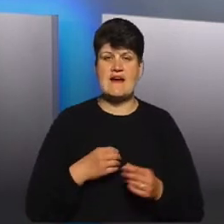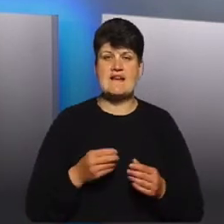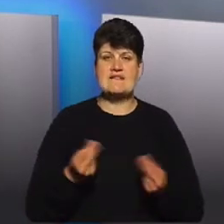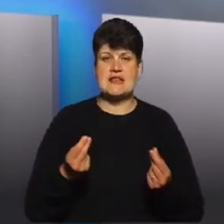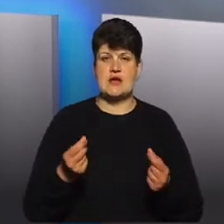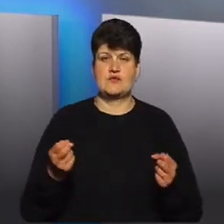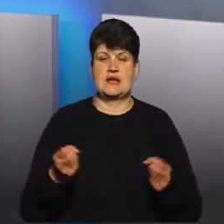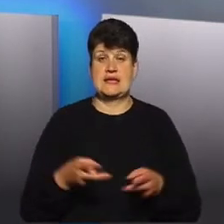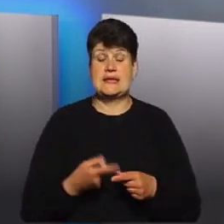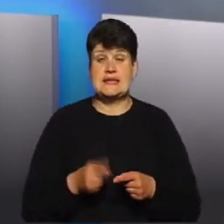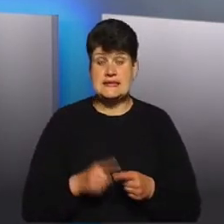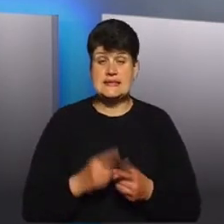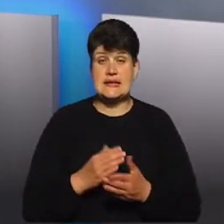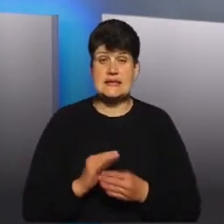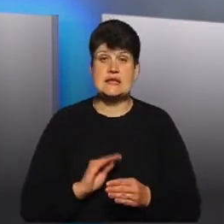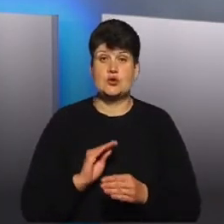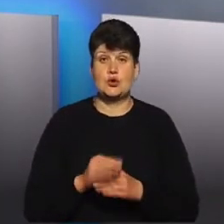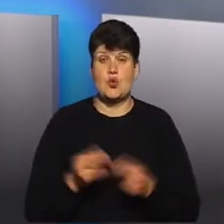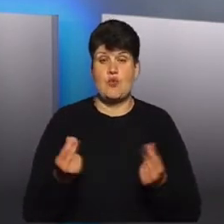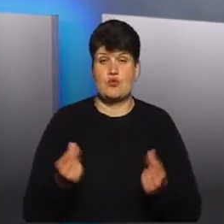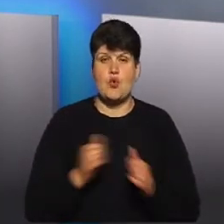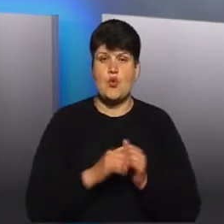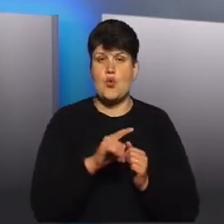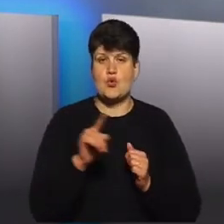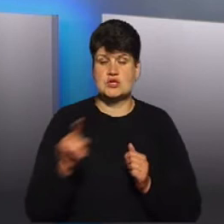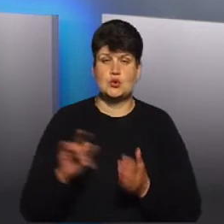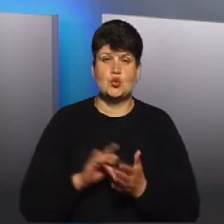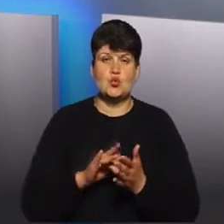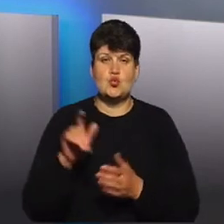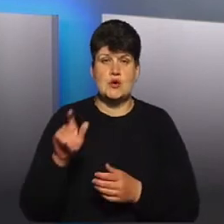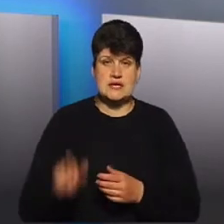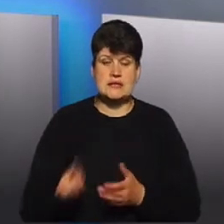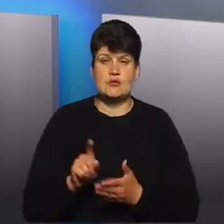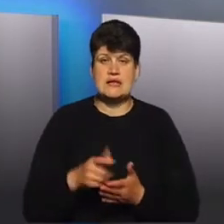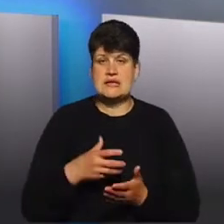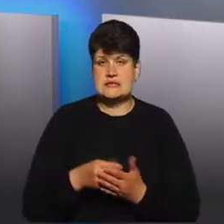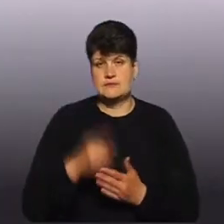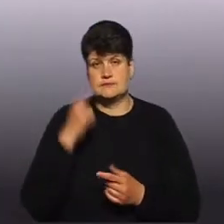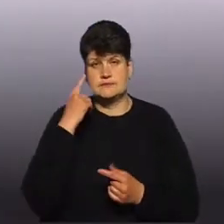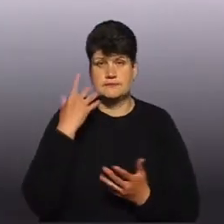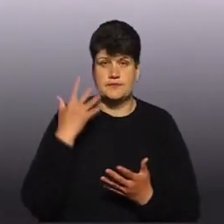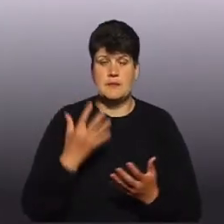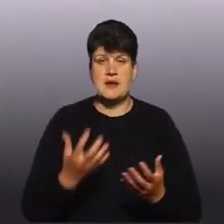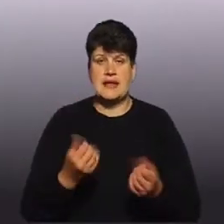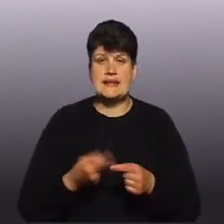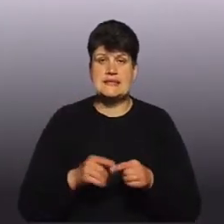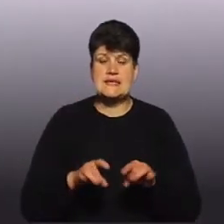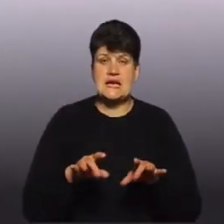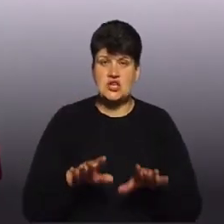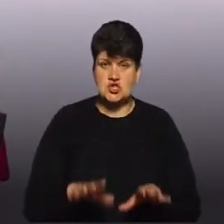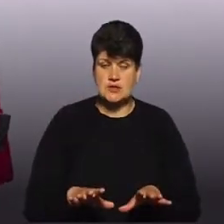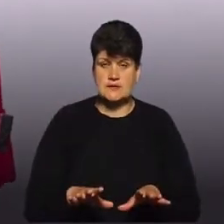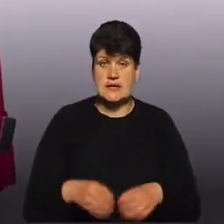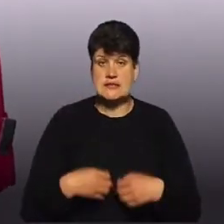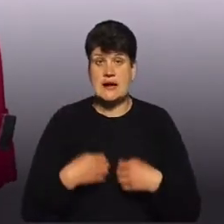йде за додаткові кошти. Кожен турист повинен на свій розсуд прийняти це рішення або страх не прийняти. Ризик, на страх і ризик,